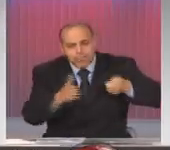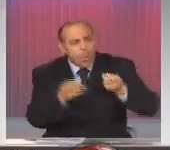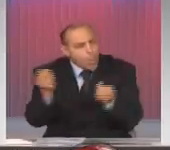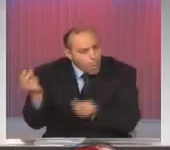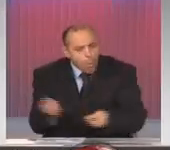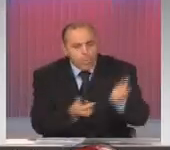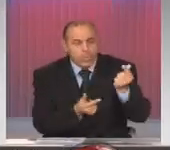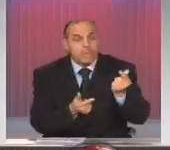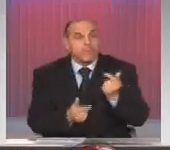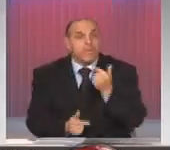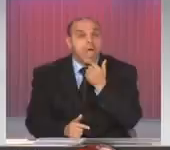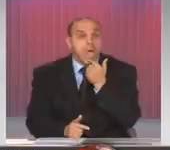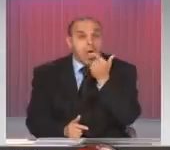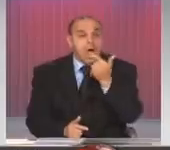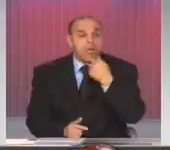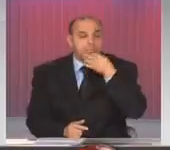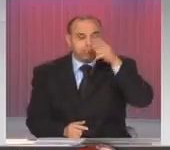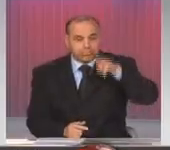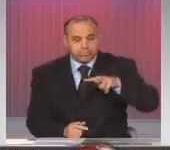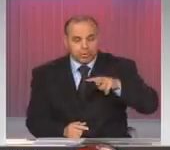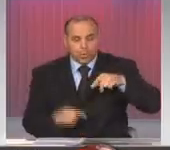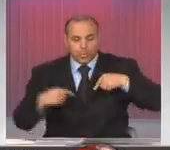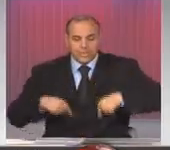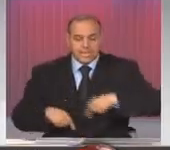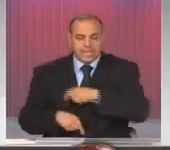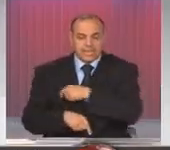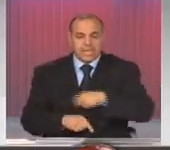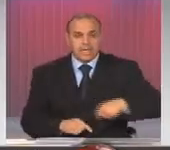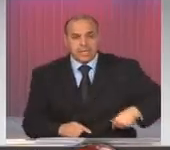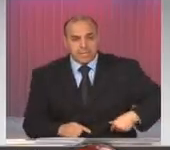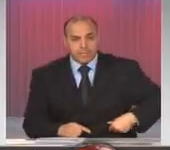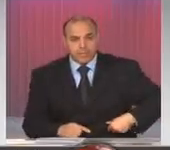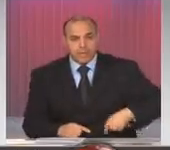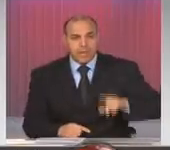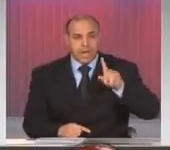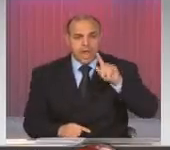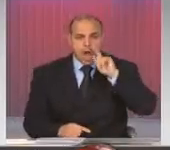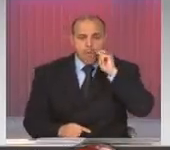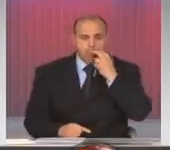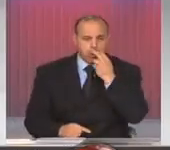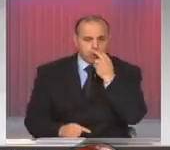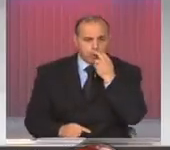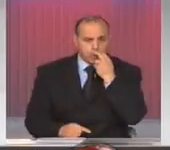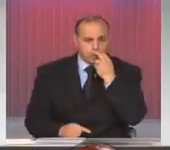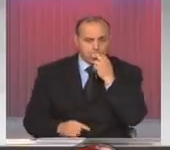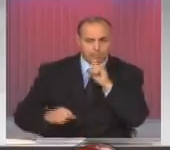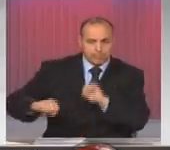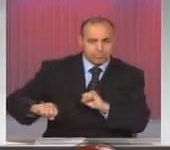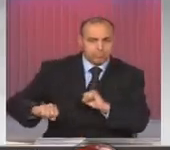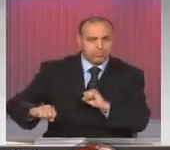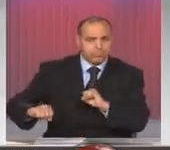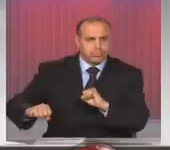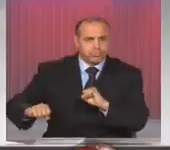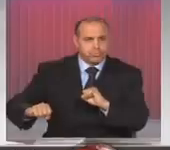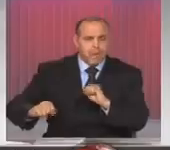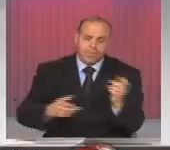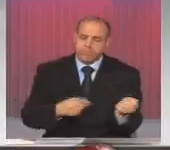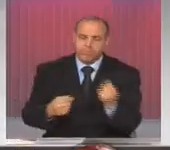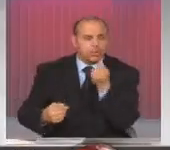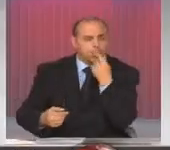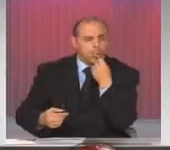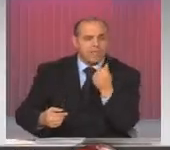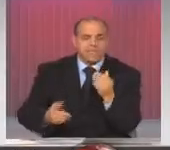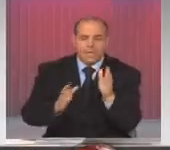بالفرار. وأوضح الناطق الرسمي باسم وزارة الداخلية أن رجل الأمن تصدى للمعتدي وقد تلقى الإسعافات